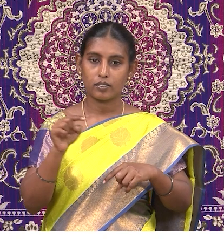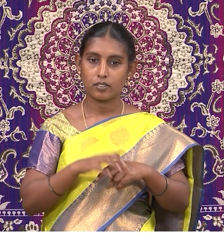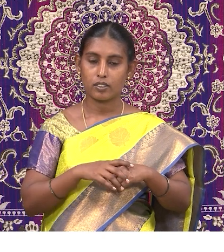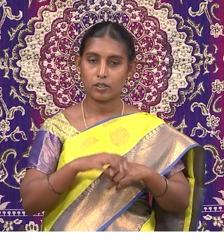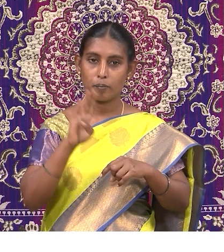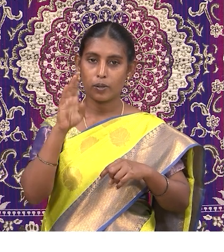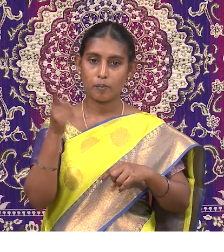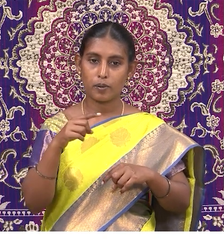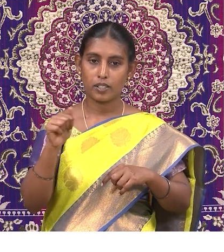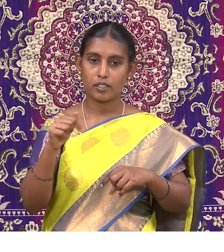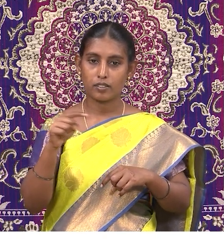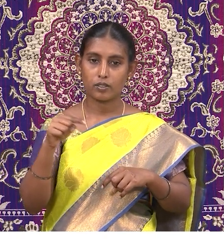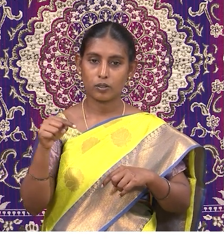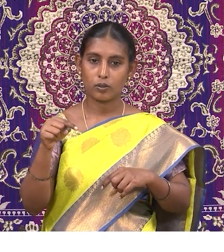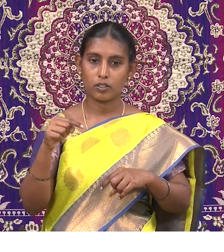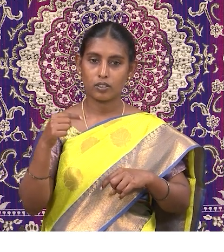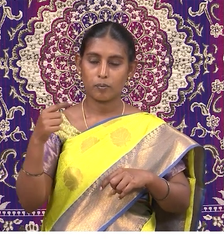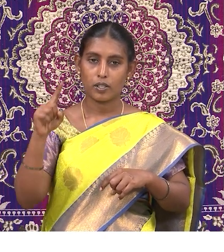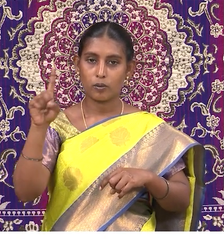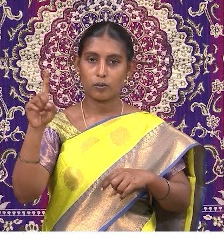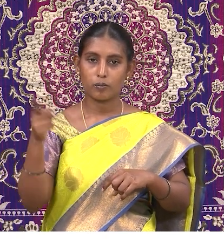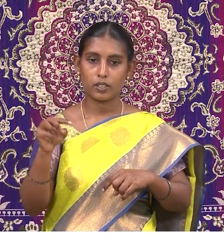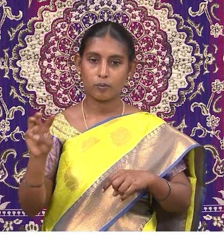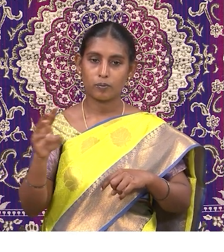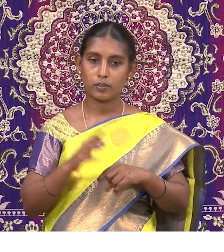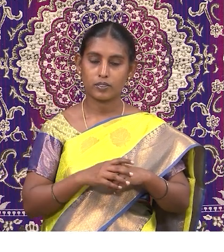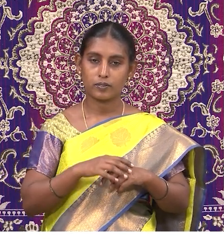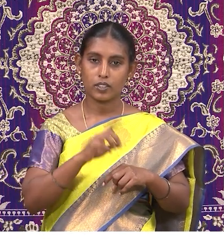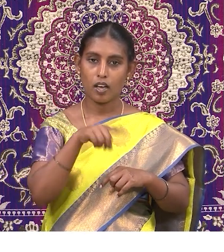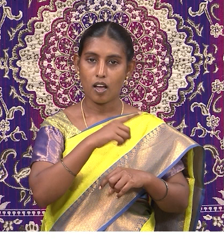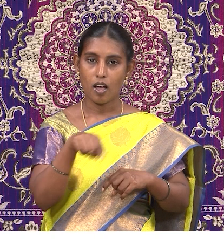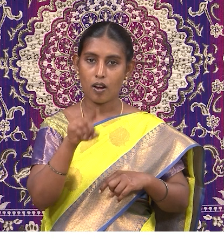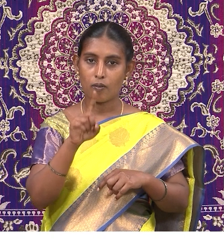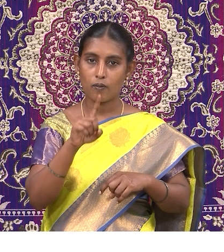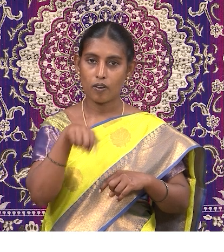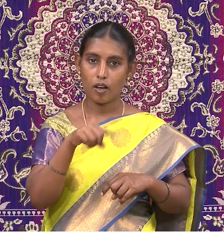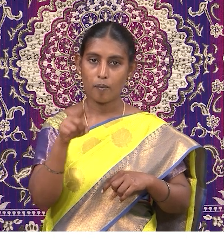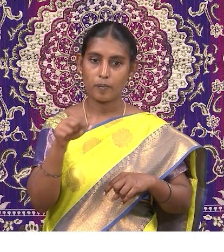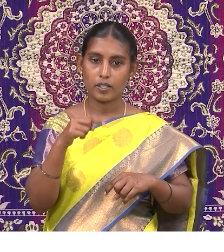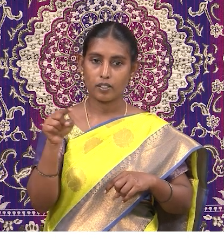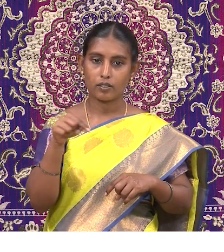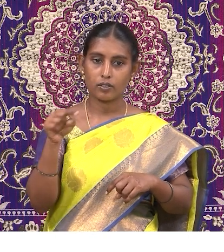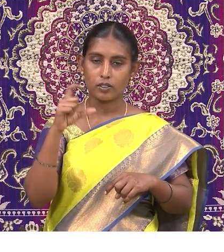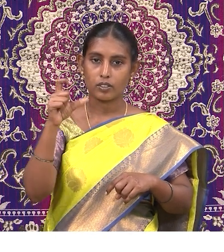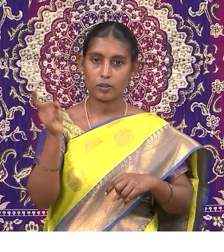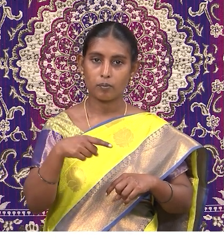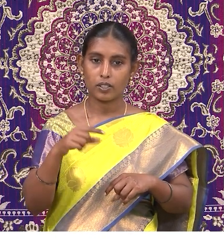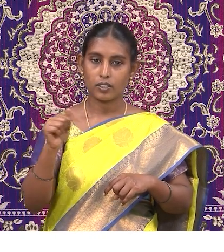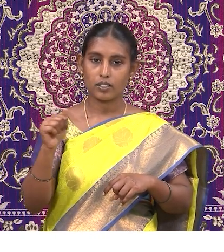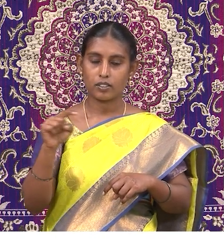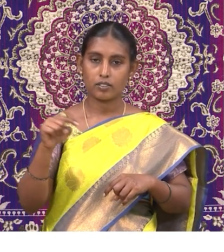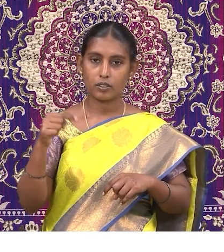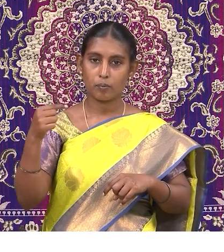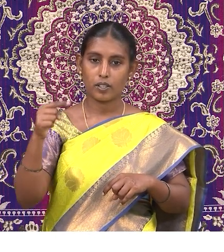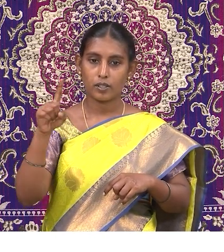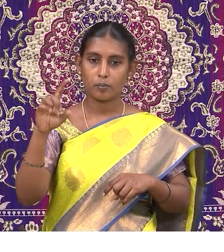மூன்று, ஆல்ஃபா பீட்டா சி பை ஏ மைனஸ் பத்து பை மூன்று. ஆக நீங்கள் மூலங்களின்